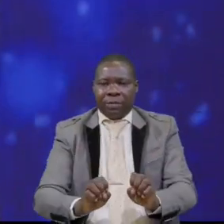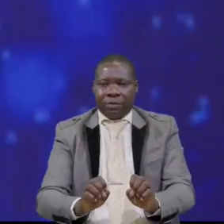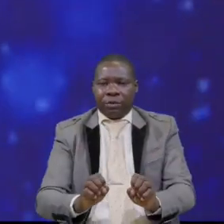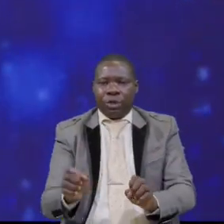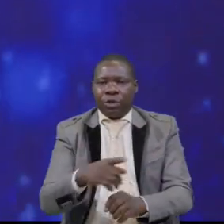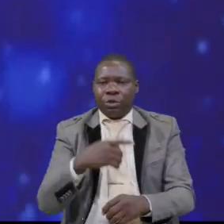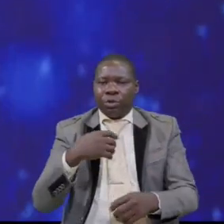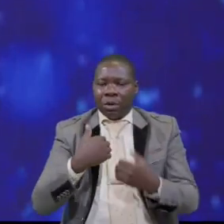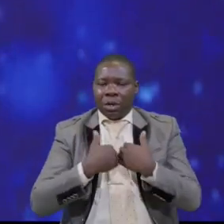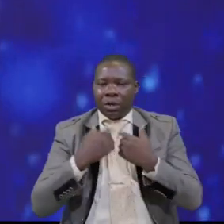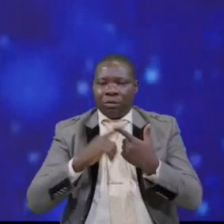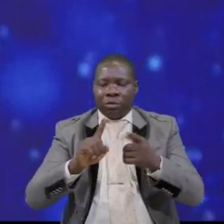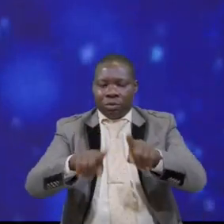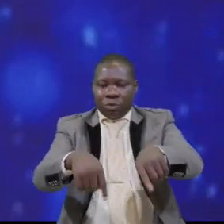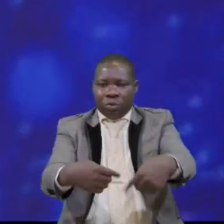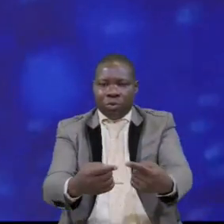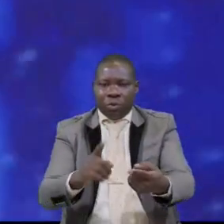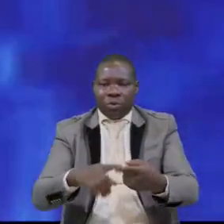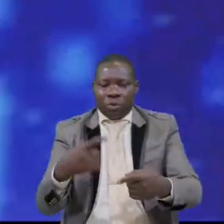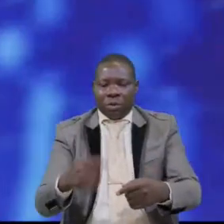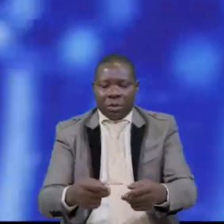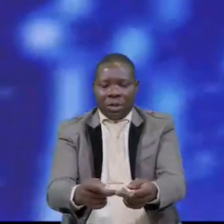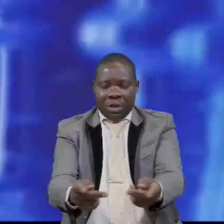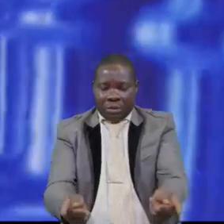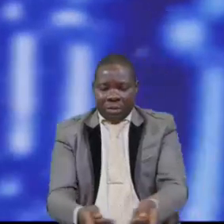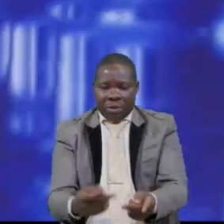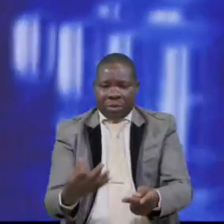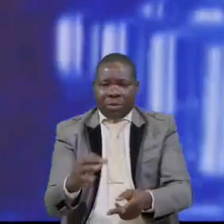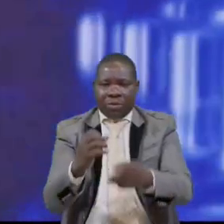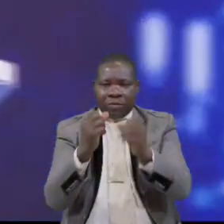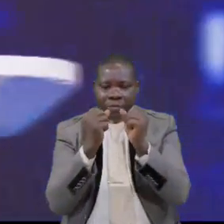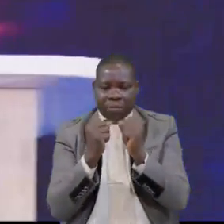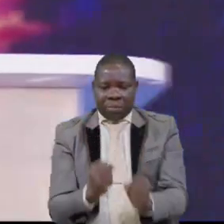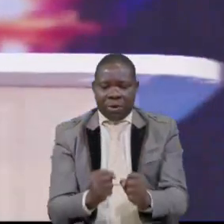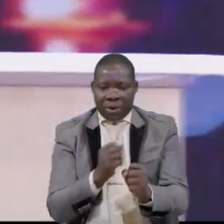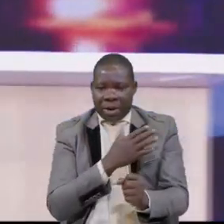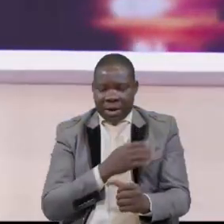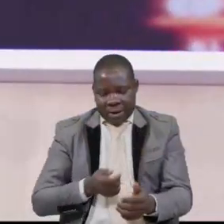Et tu dois aller à la source de la puissance.